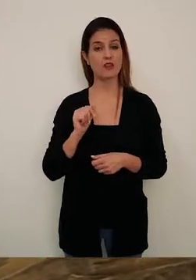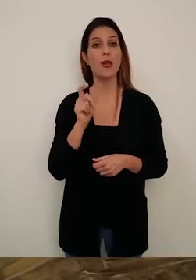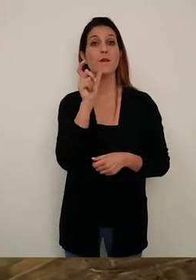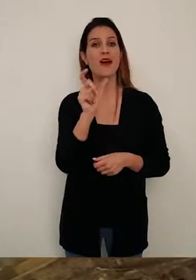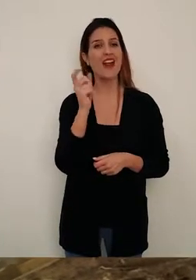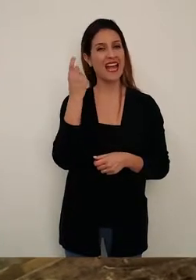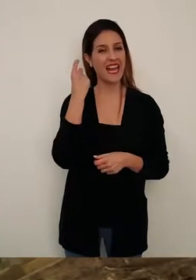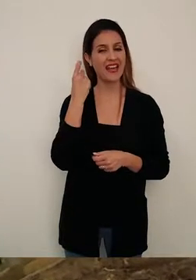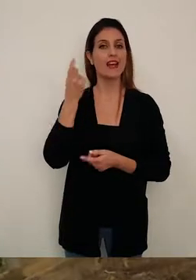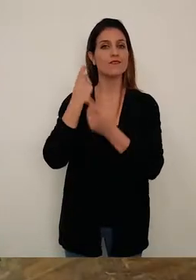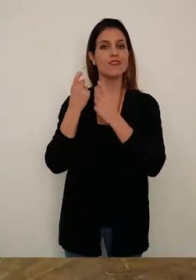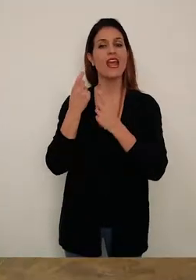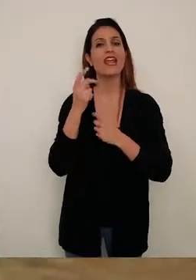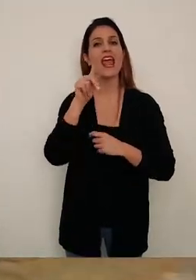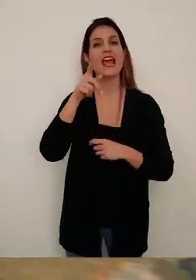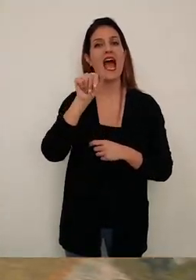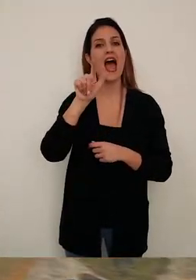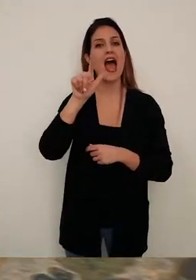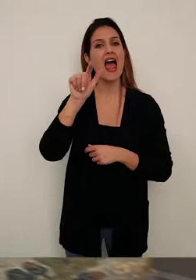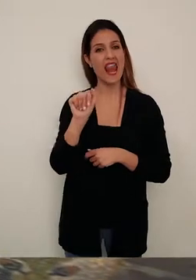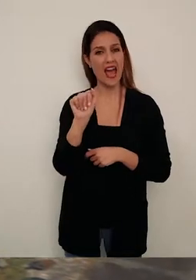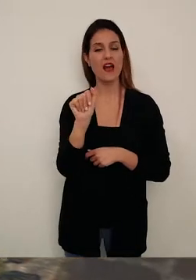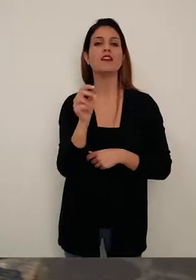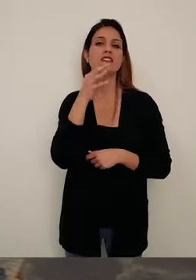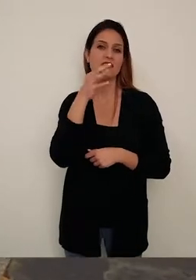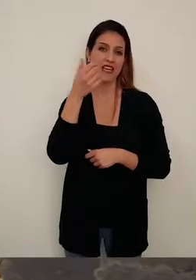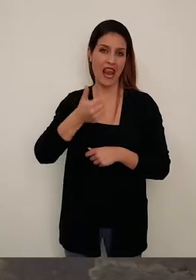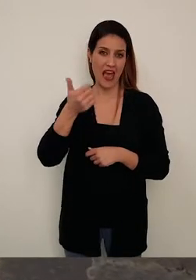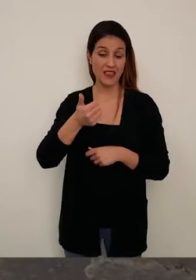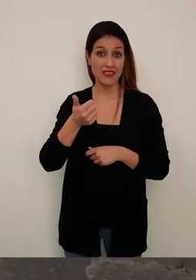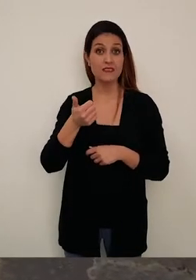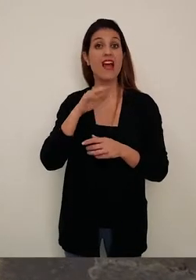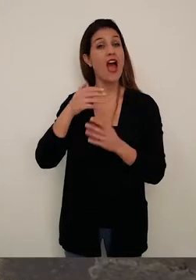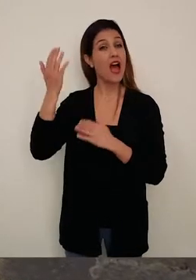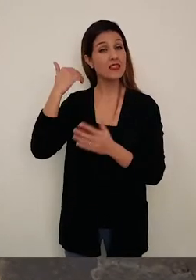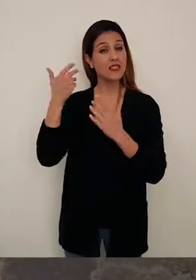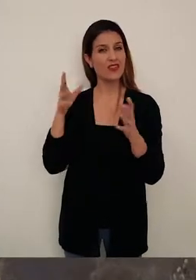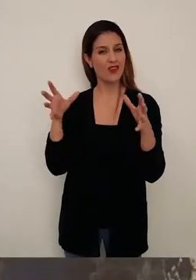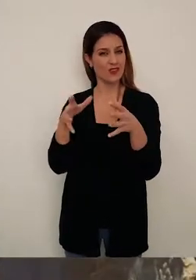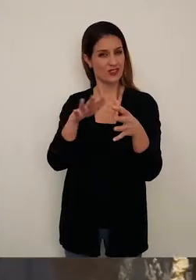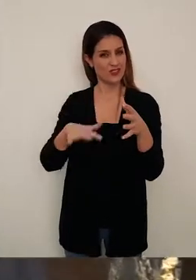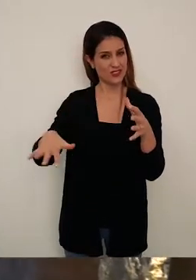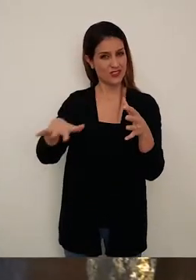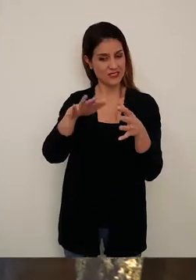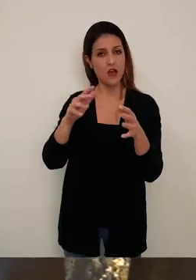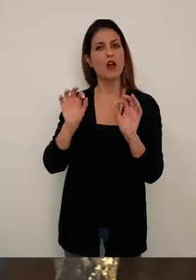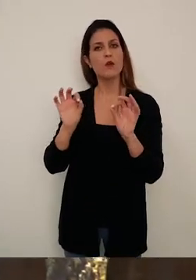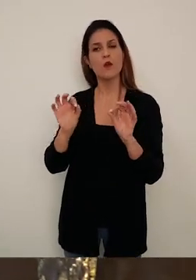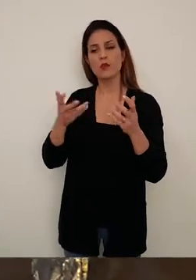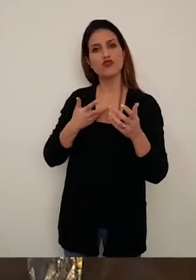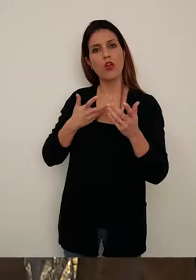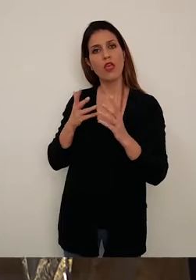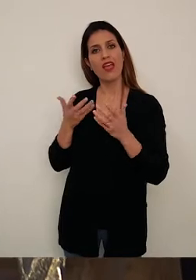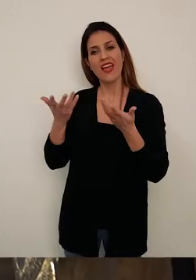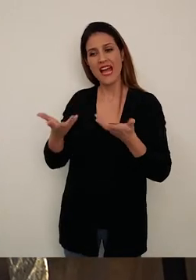Galatone, il cui termine greco gala significa latte, è un antico borgo salentino, posto in una vasta rete di comunità agricole di